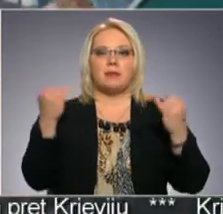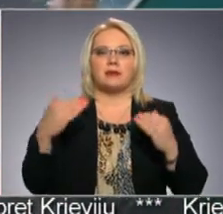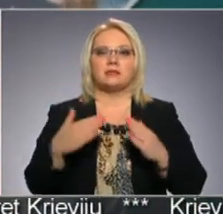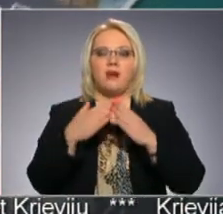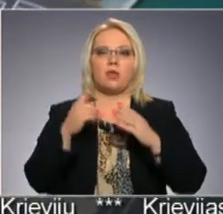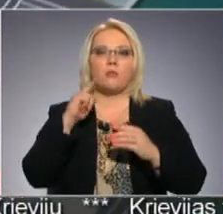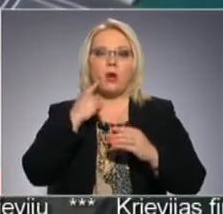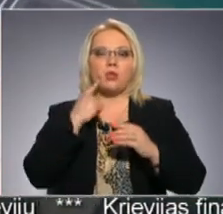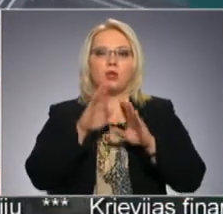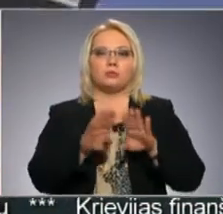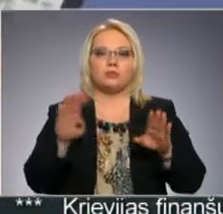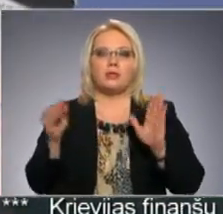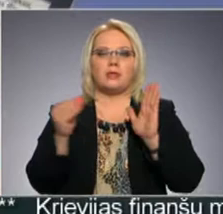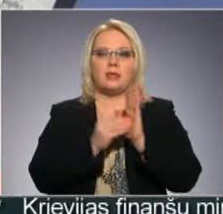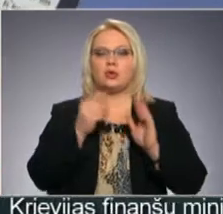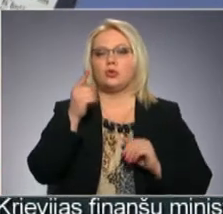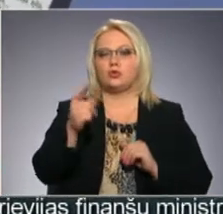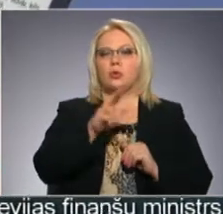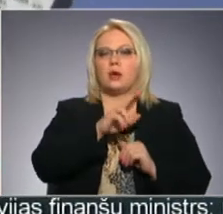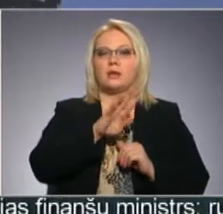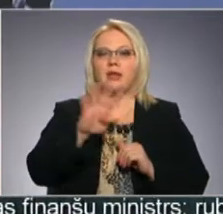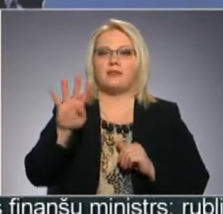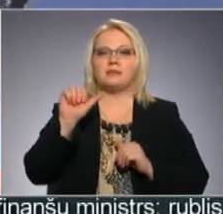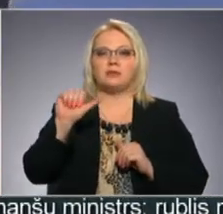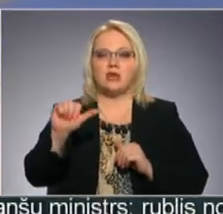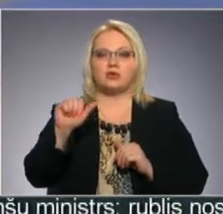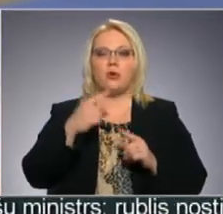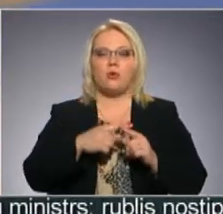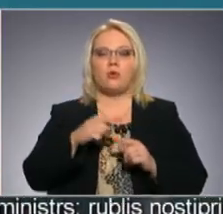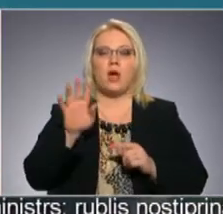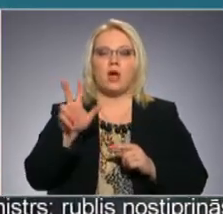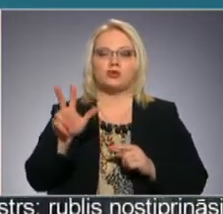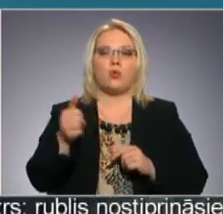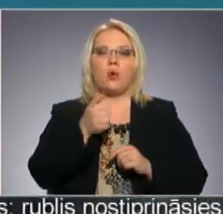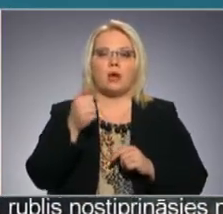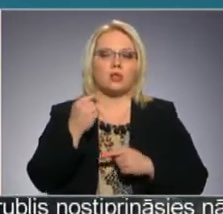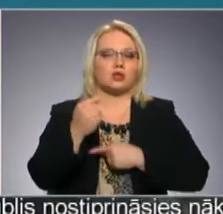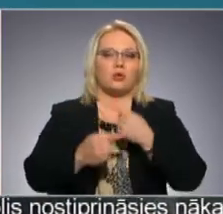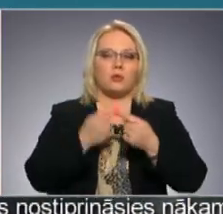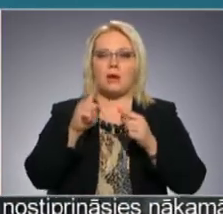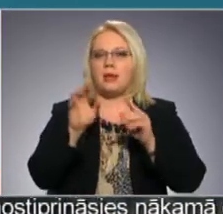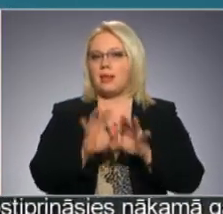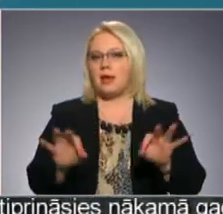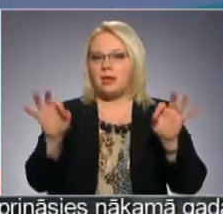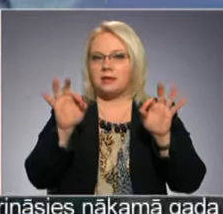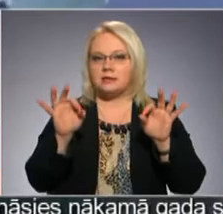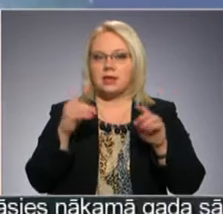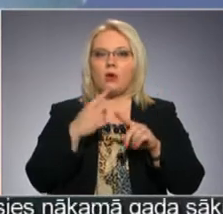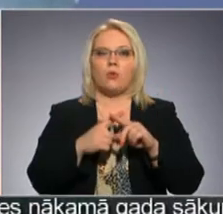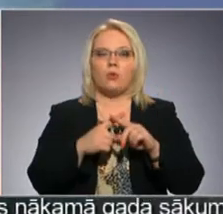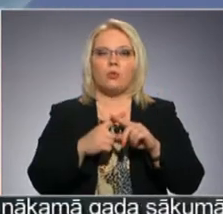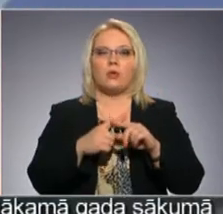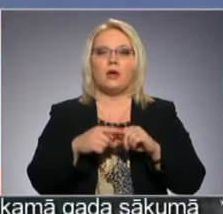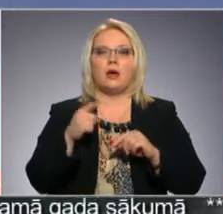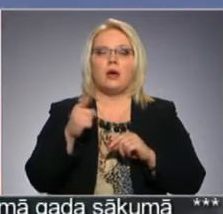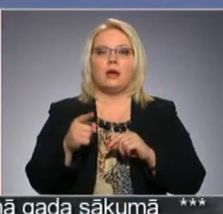Madonas muzeja fondos datējamas ar 1906. Un 8. Gadu, tās joprojām ir lieliski saglabājušās. Krāsas